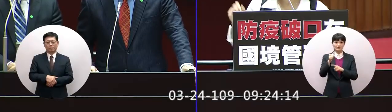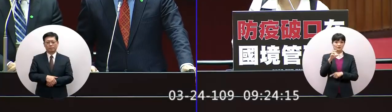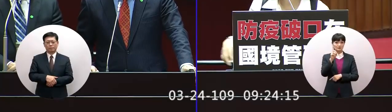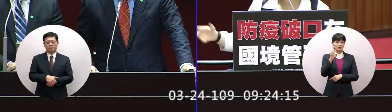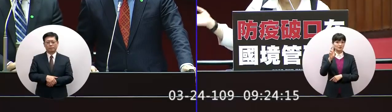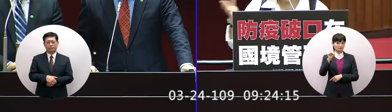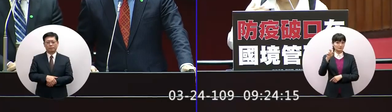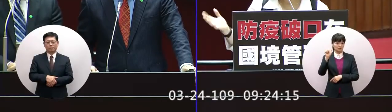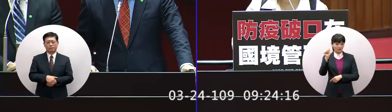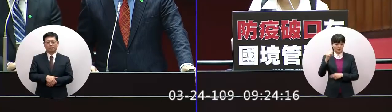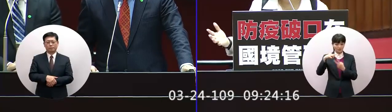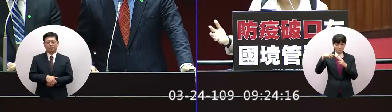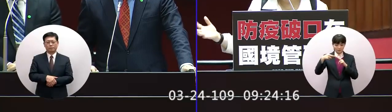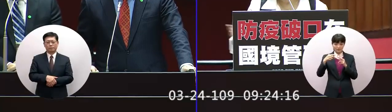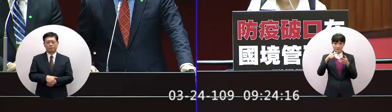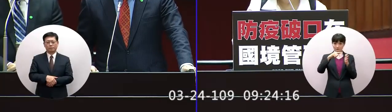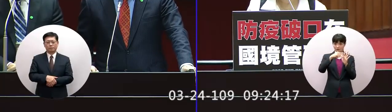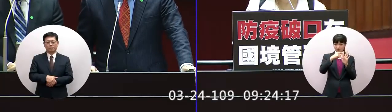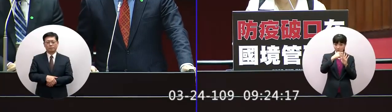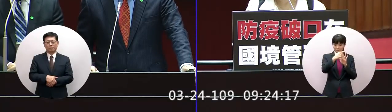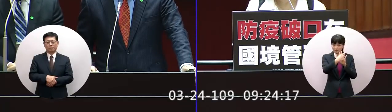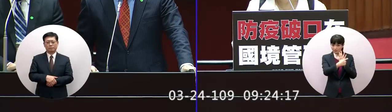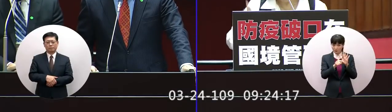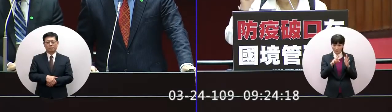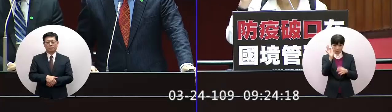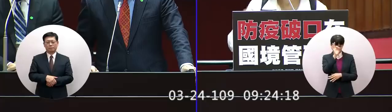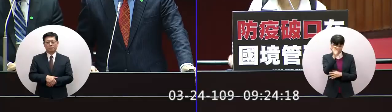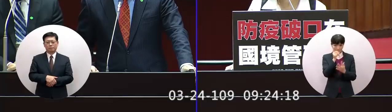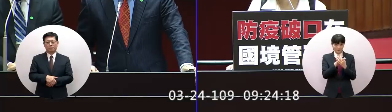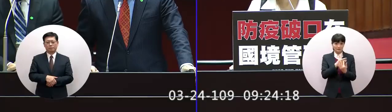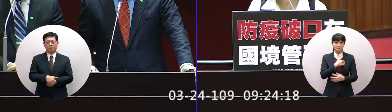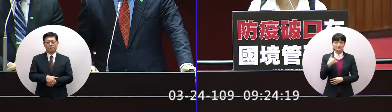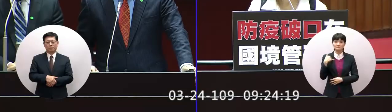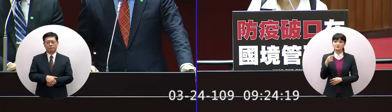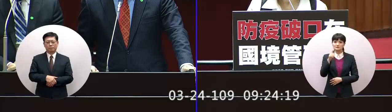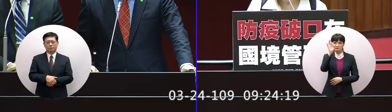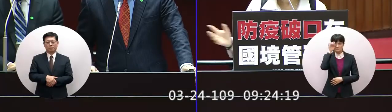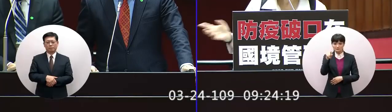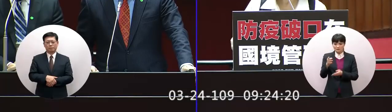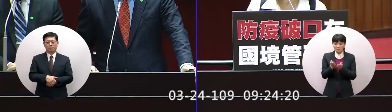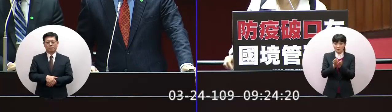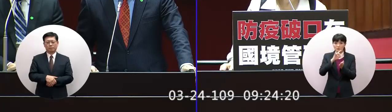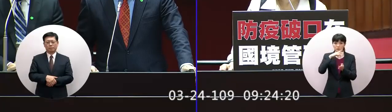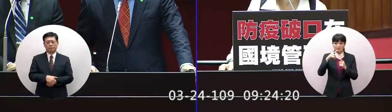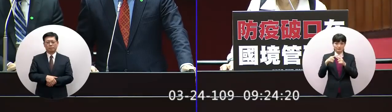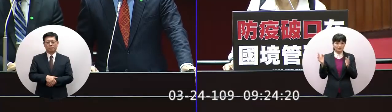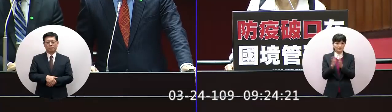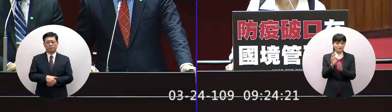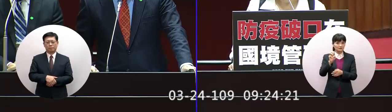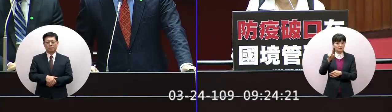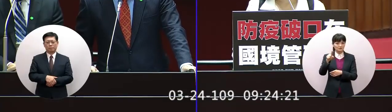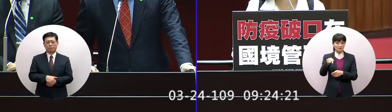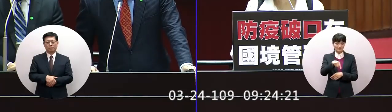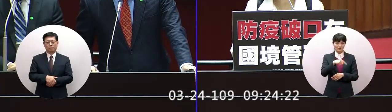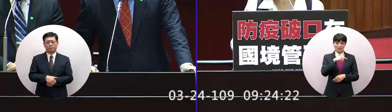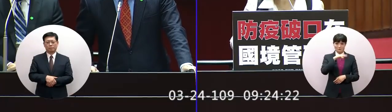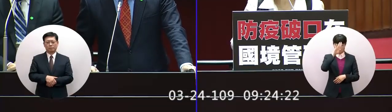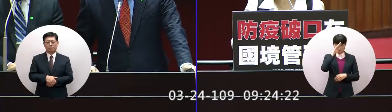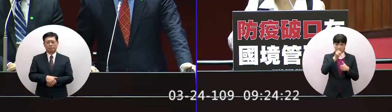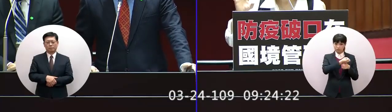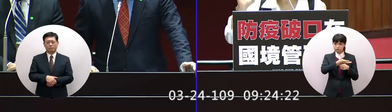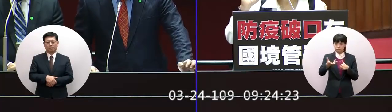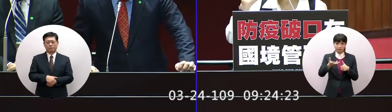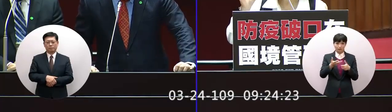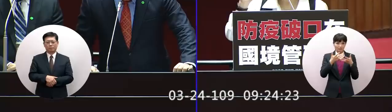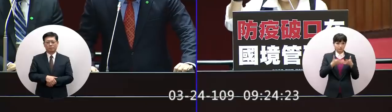们刚刚谈的那个海运上面啊，偷渡的这31个，你看疫情这么严重，还是有很多人要逃到台湾来啊。这个